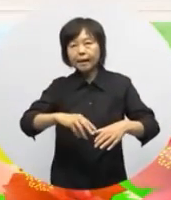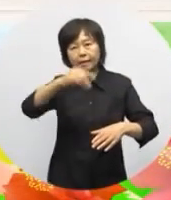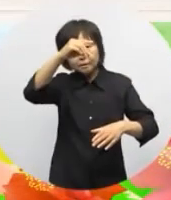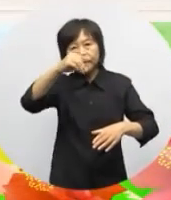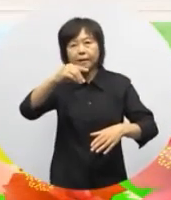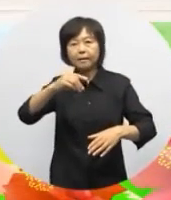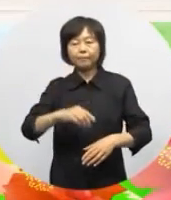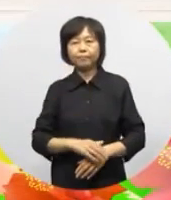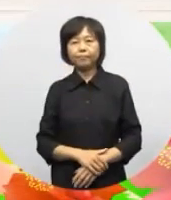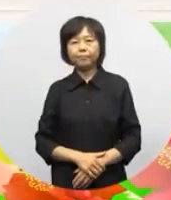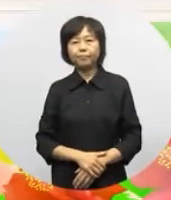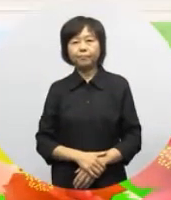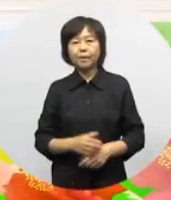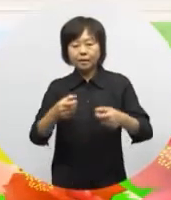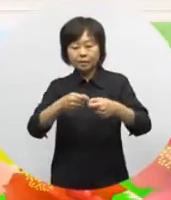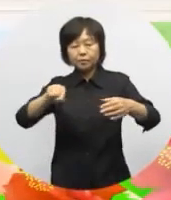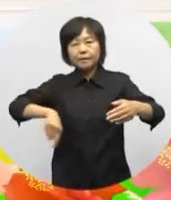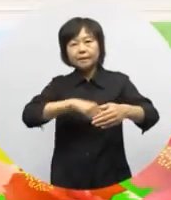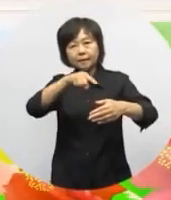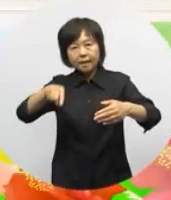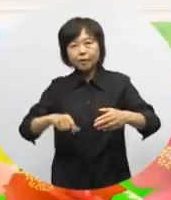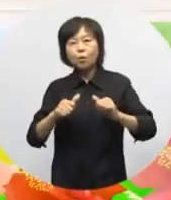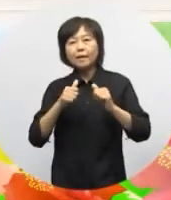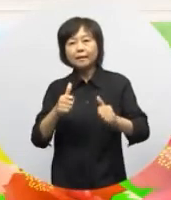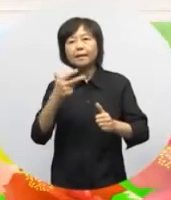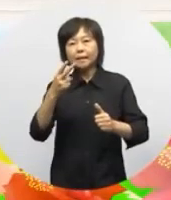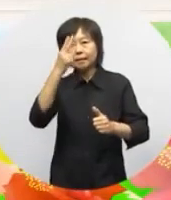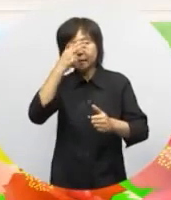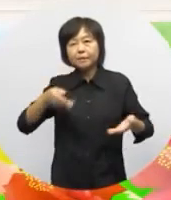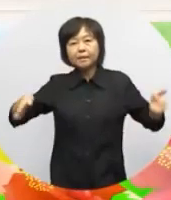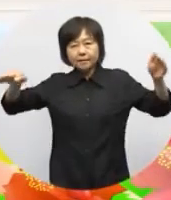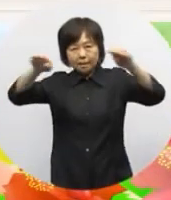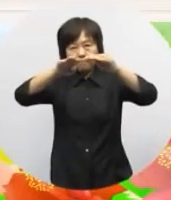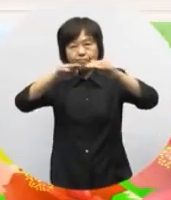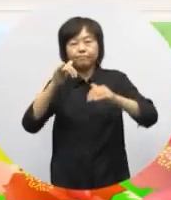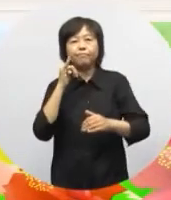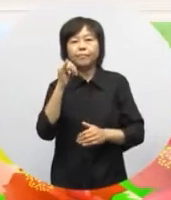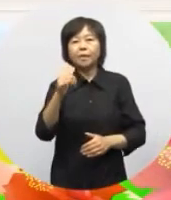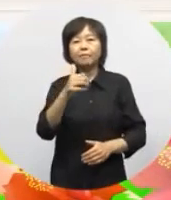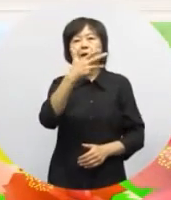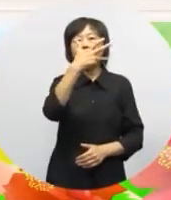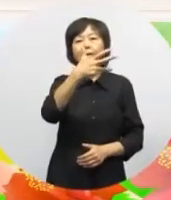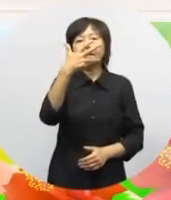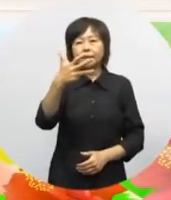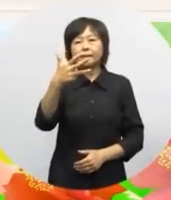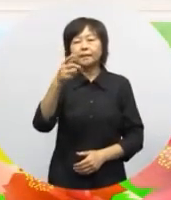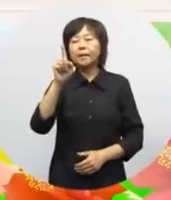催。 詳しくは茅ヶ崎市美術館電話